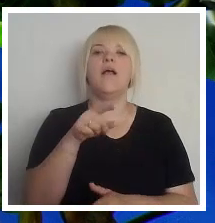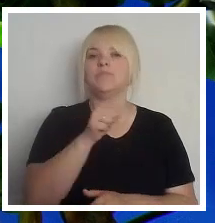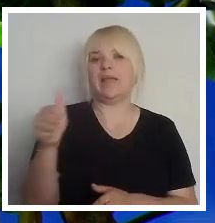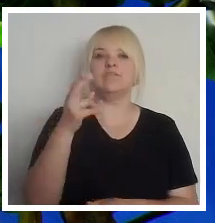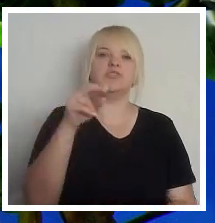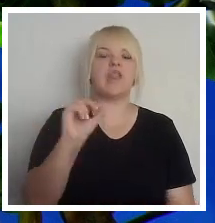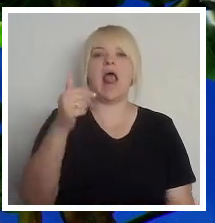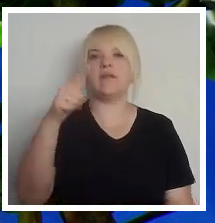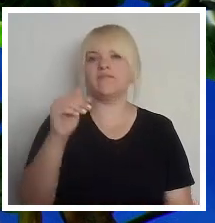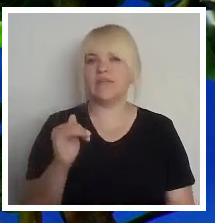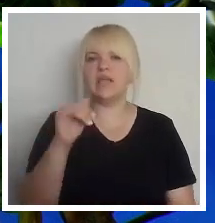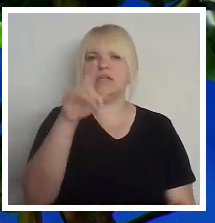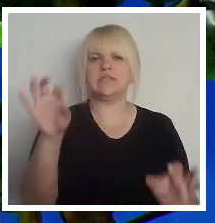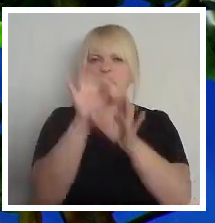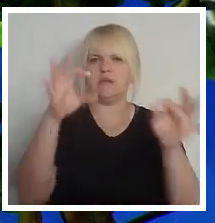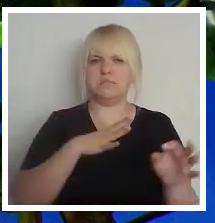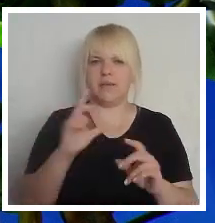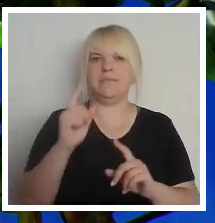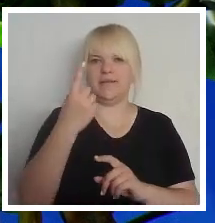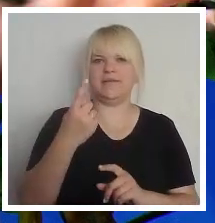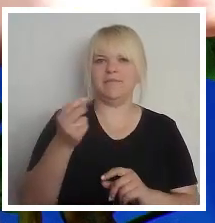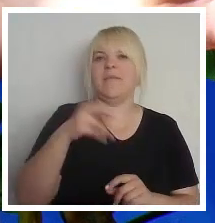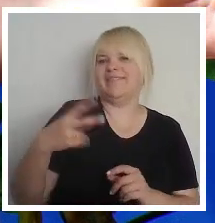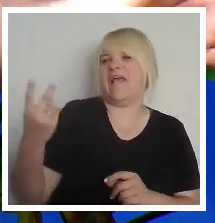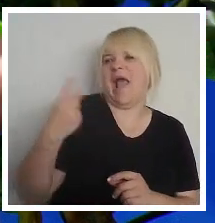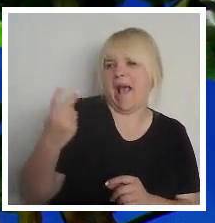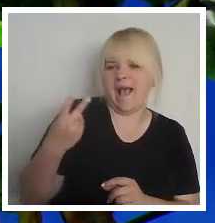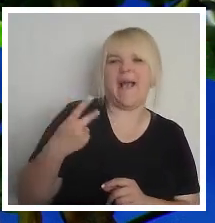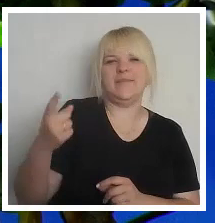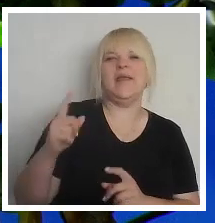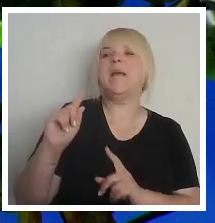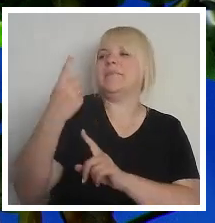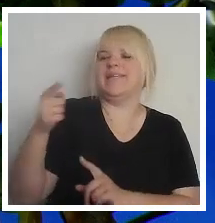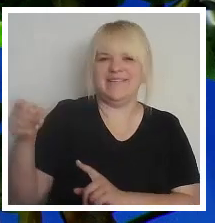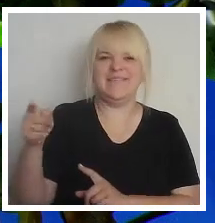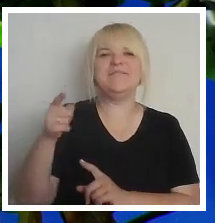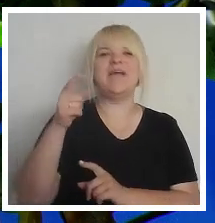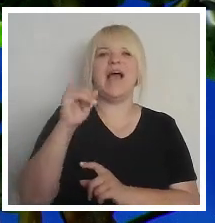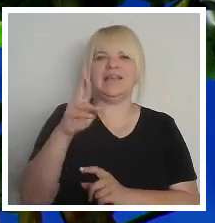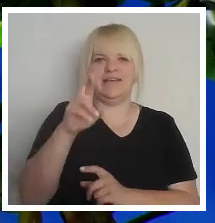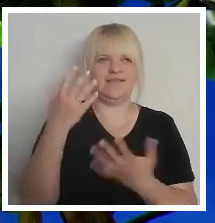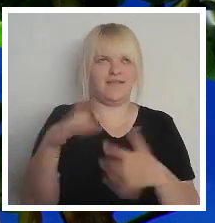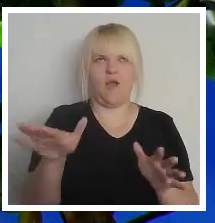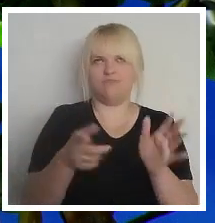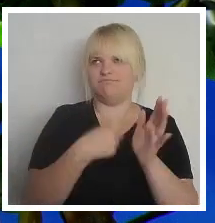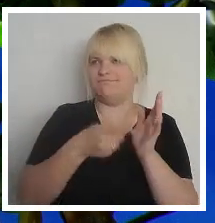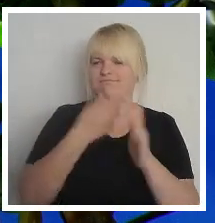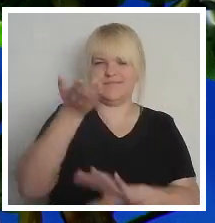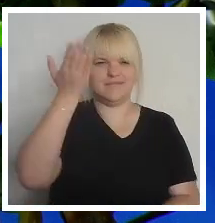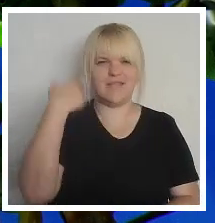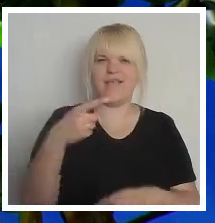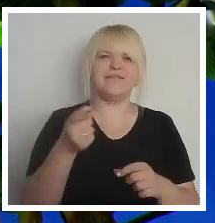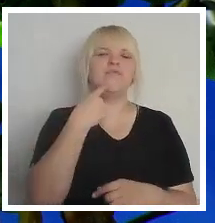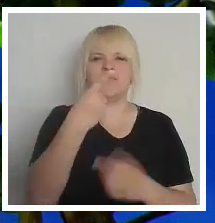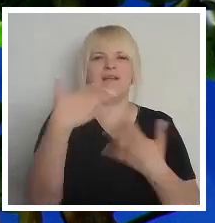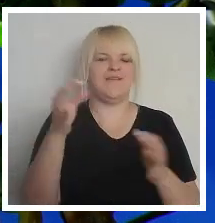to sāka pirmie no mums diviem, nerunājot par ir, kas jau to dara ļoti sen, kā arī Pauls teica, jau no paša sākuma.